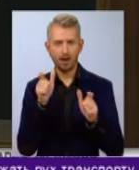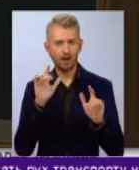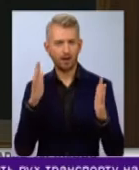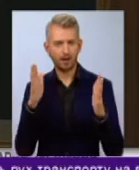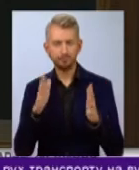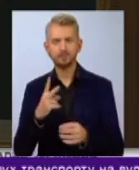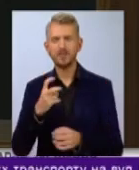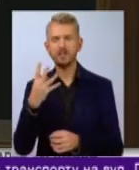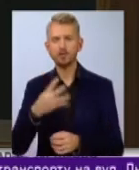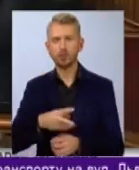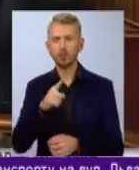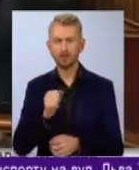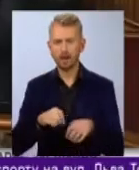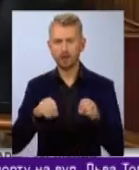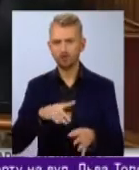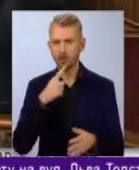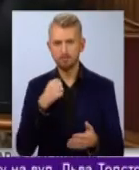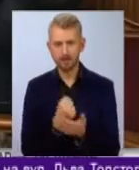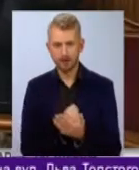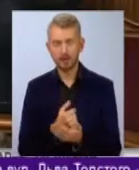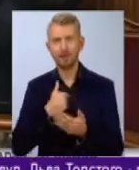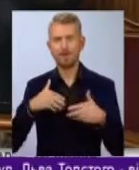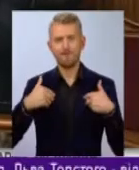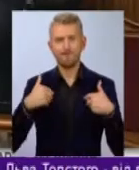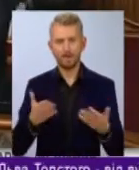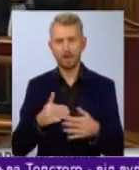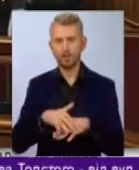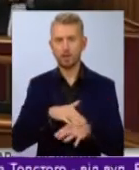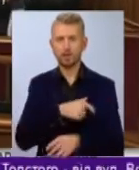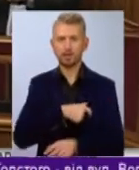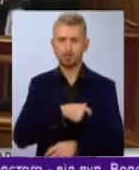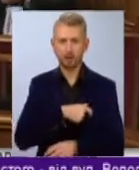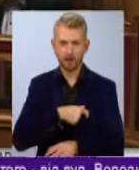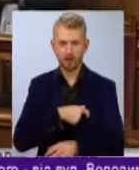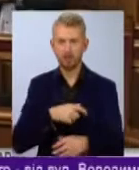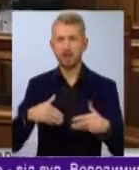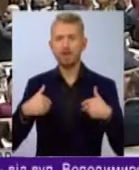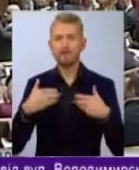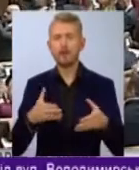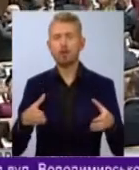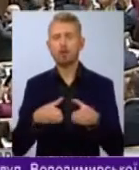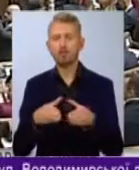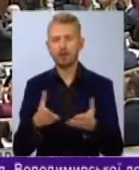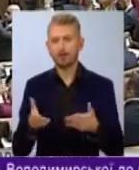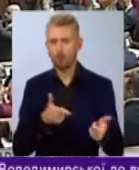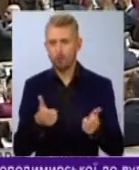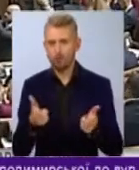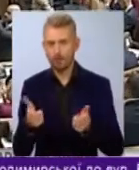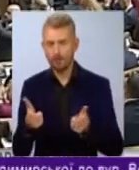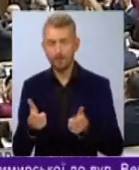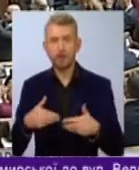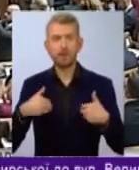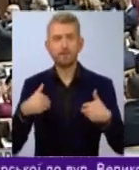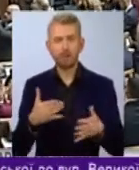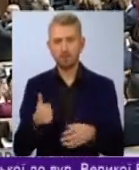240 за, рішення прийняте! Я вітаю і народних депутатів, вітаю комітет, який готував,